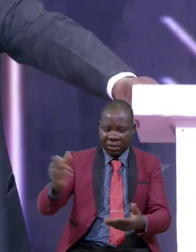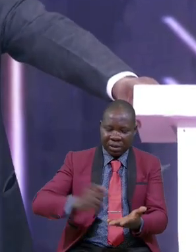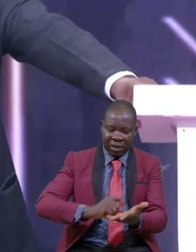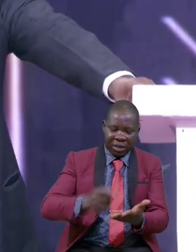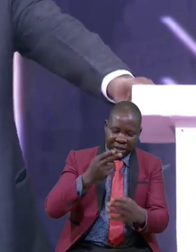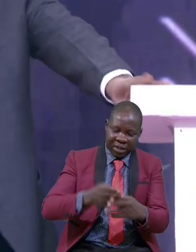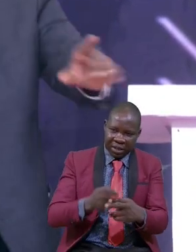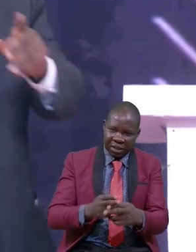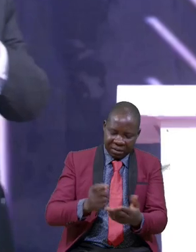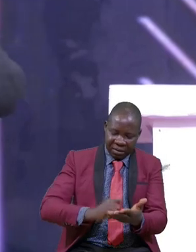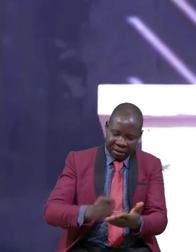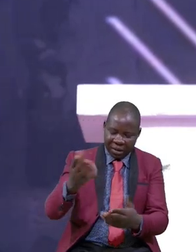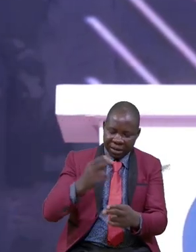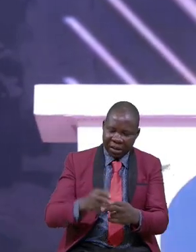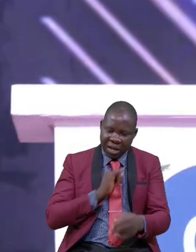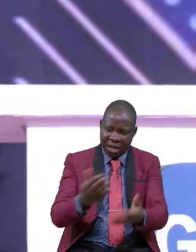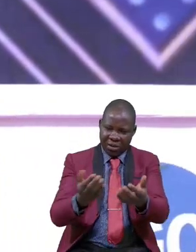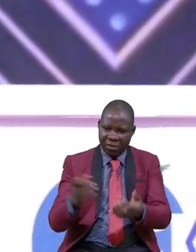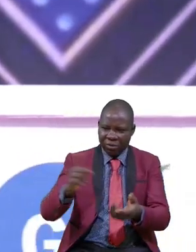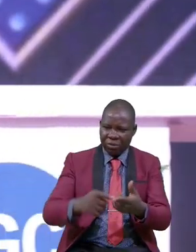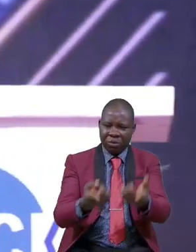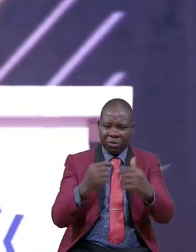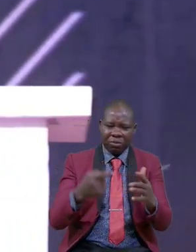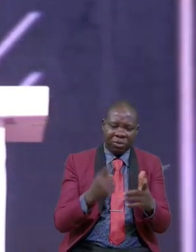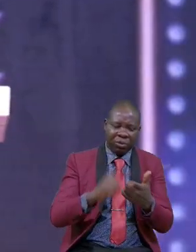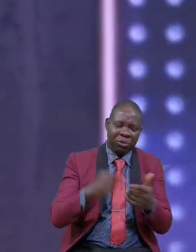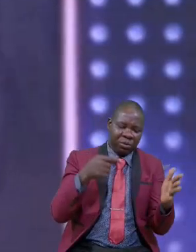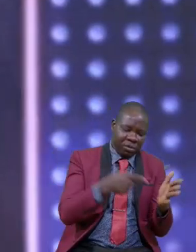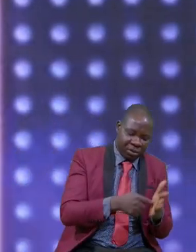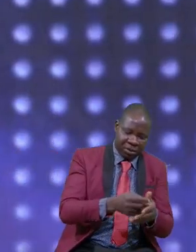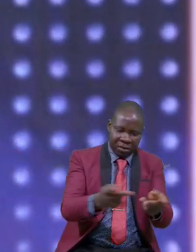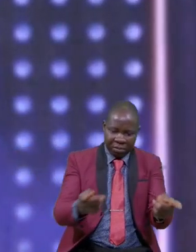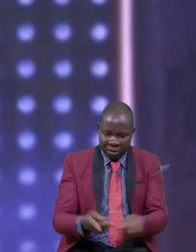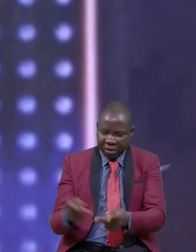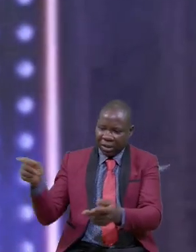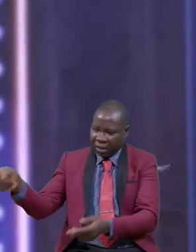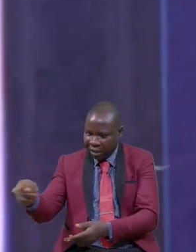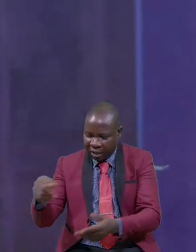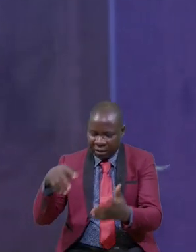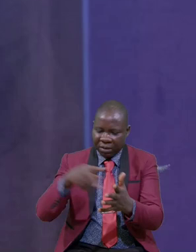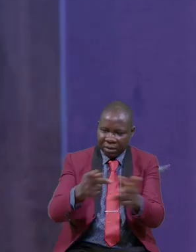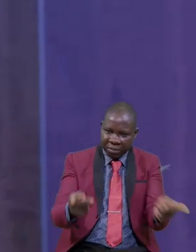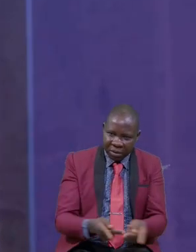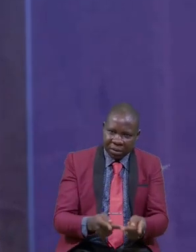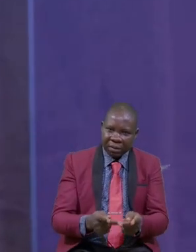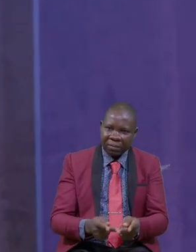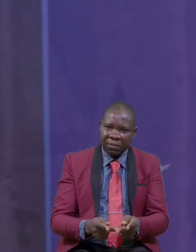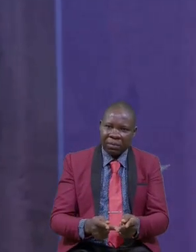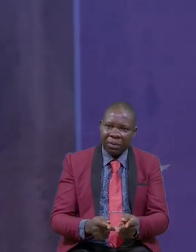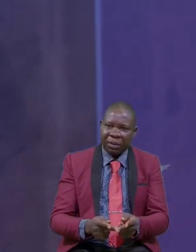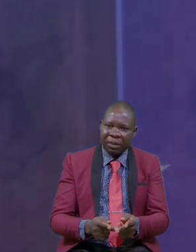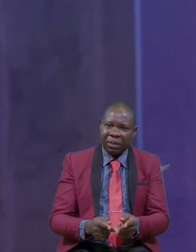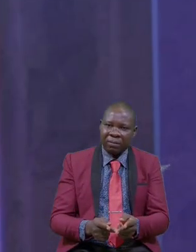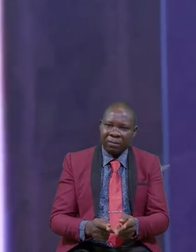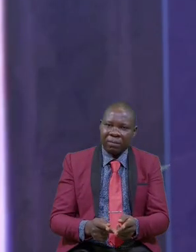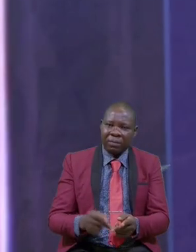endroit, vers tel endroit. C'était à par ce moyen-là, came for us, not il for his était ministry. Venu pas he abandoned pour son